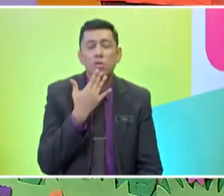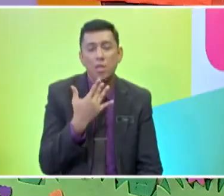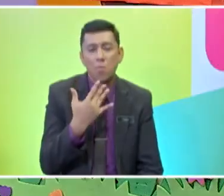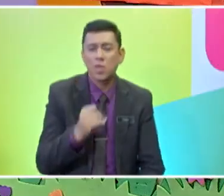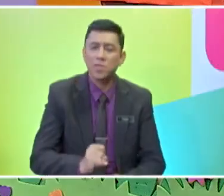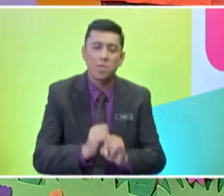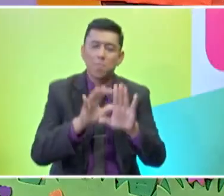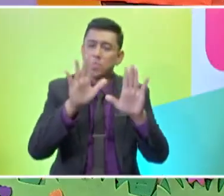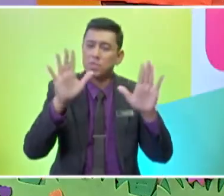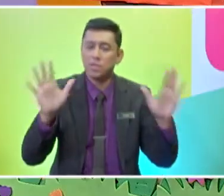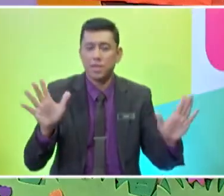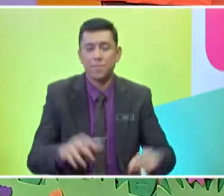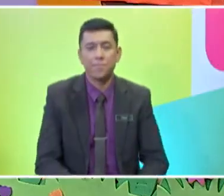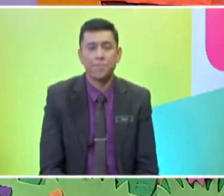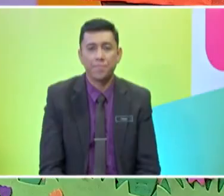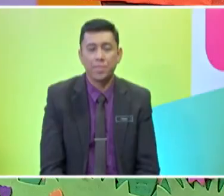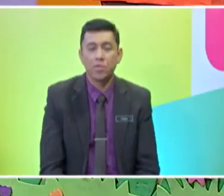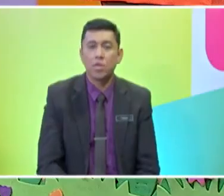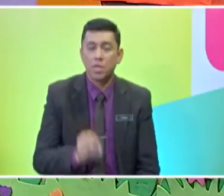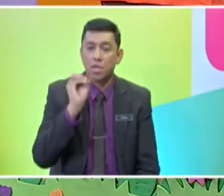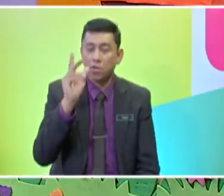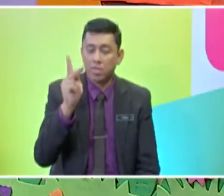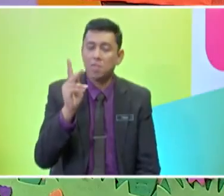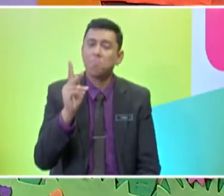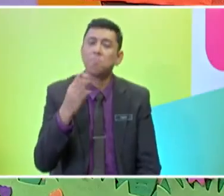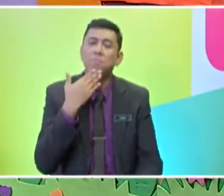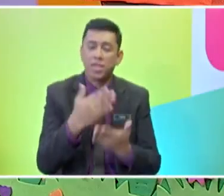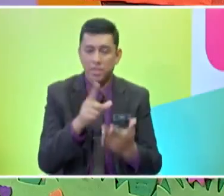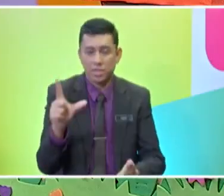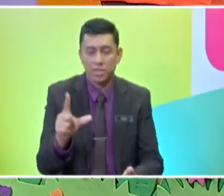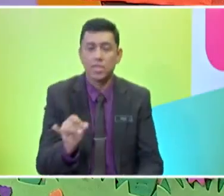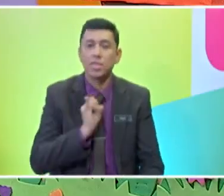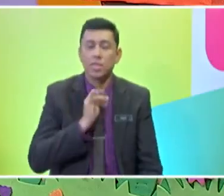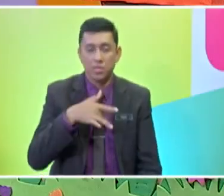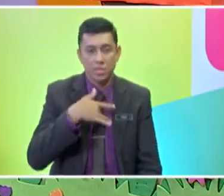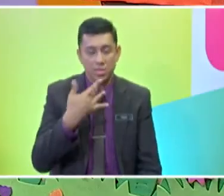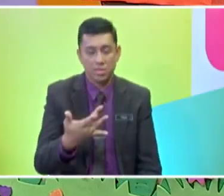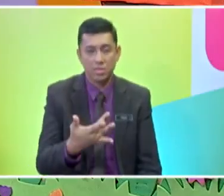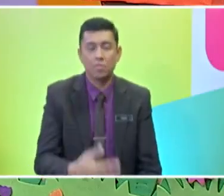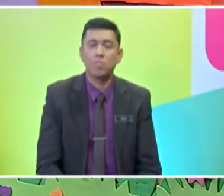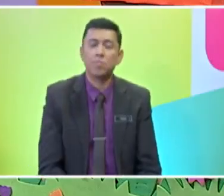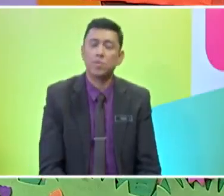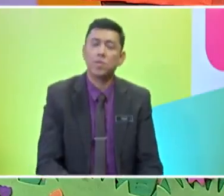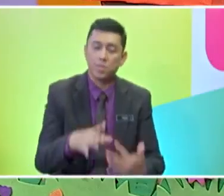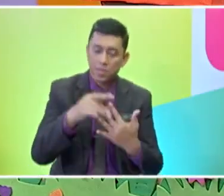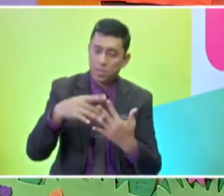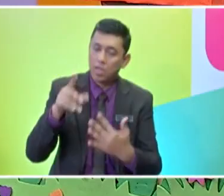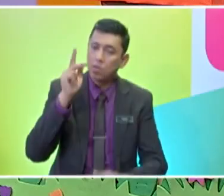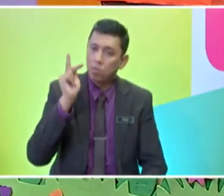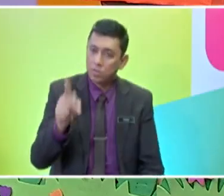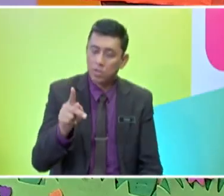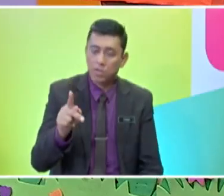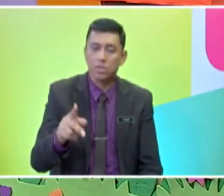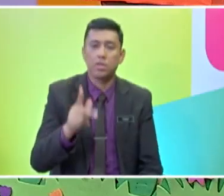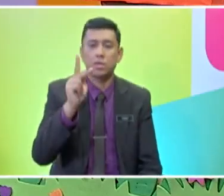menjelang Oke saya pun rasa macam-macam saya memilih warna ini saya memastikan ada